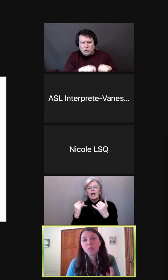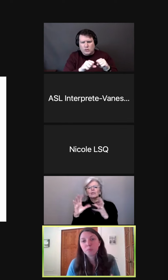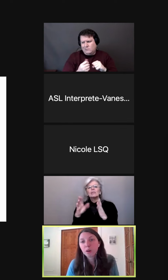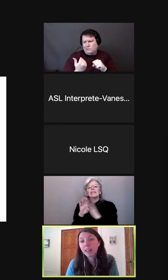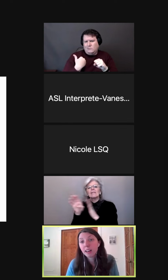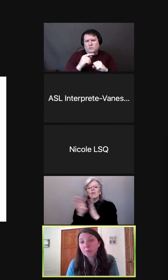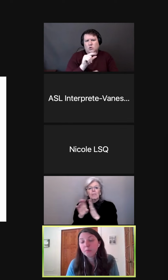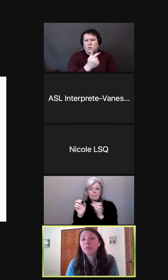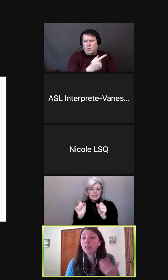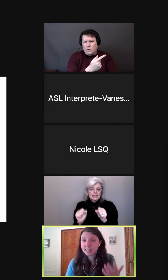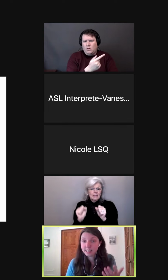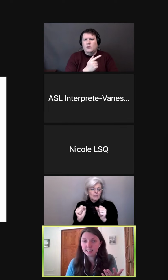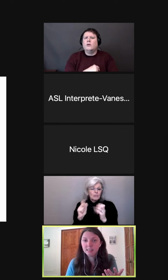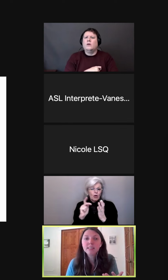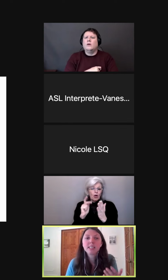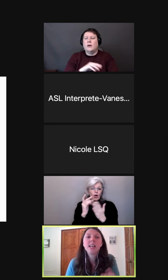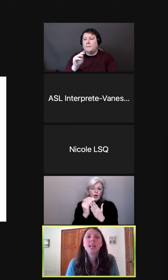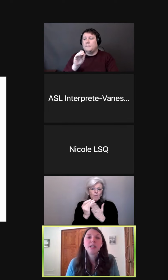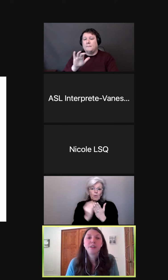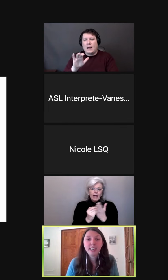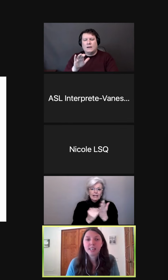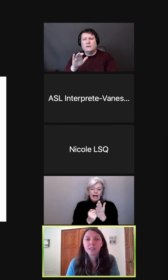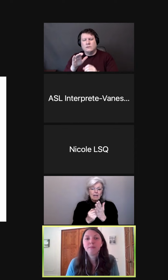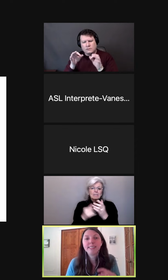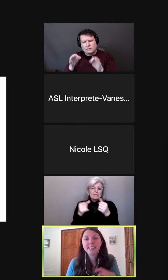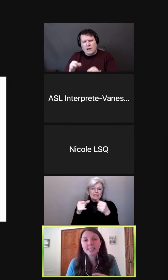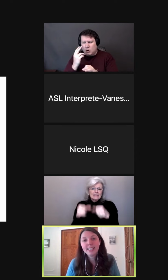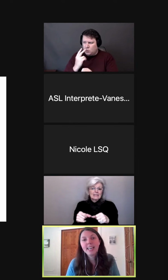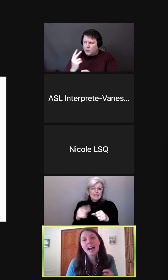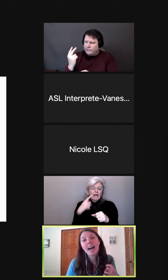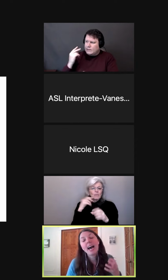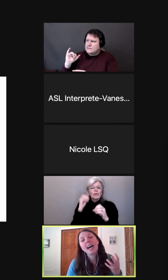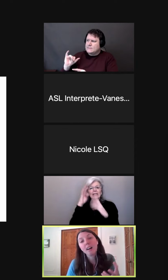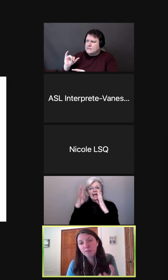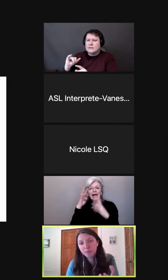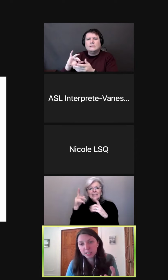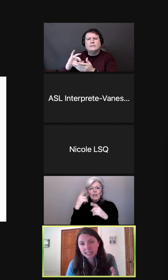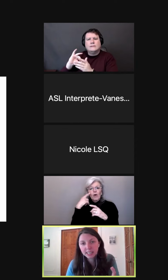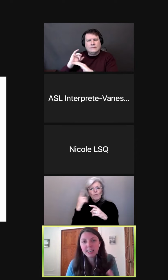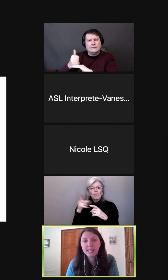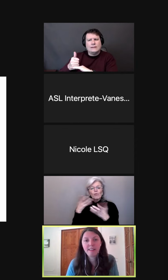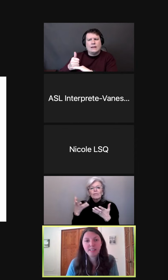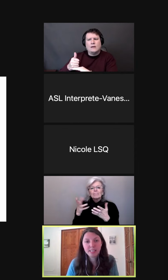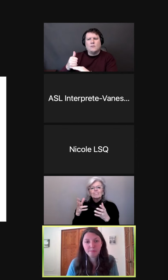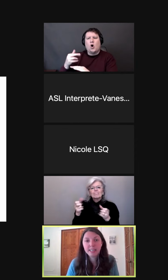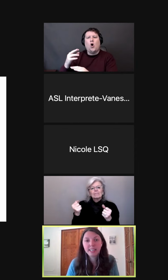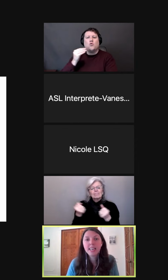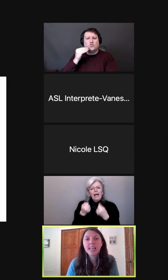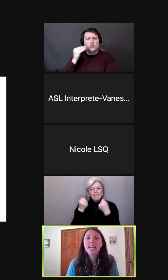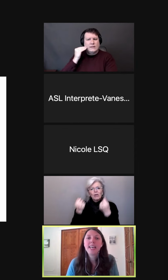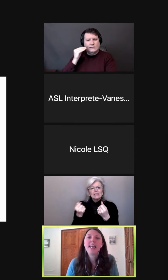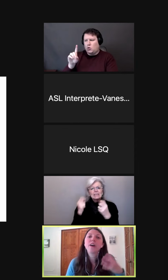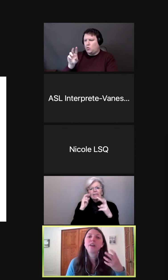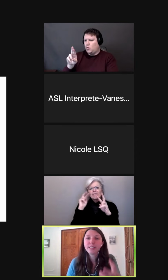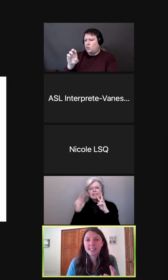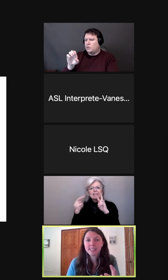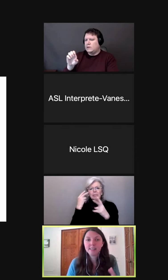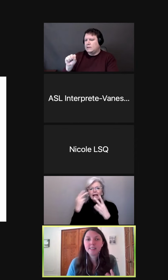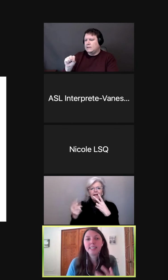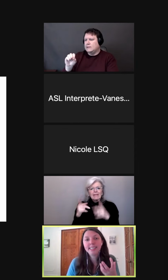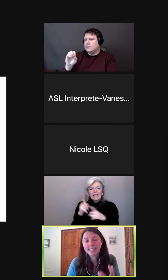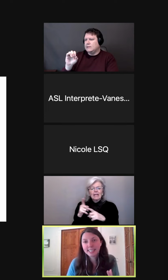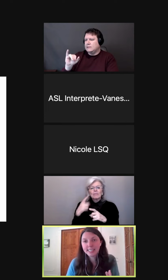potentiel d'un programme de résidence, de création destiné à renforcer la visibilité et la